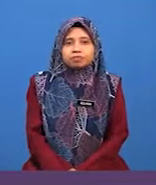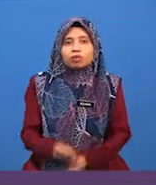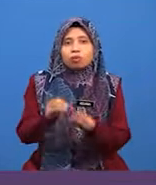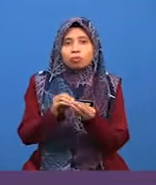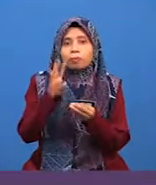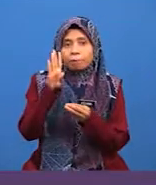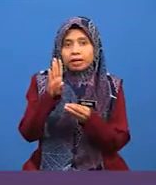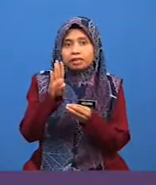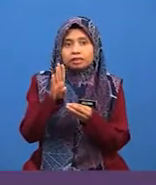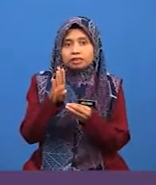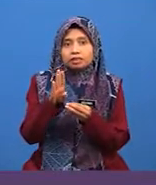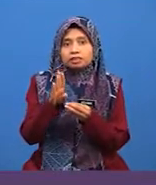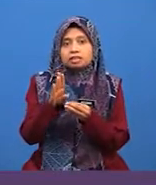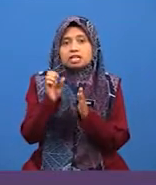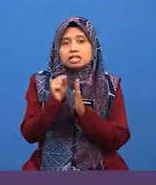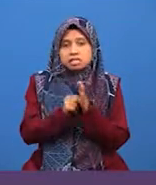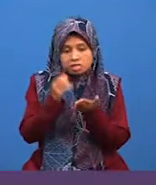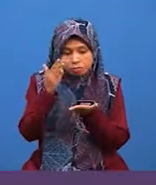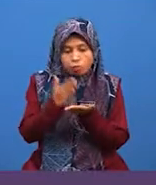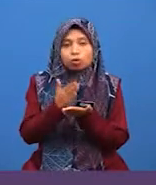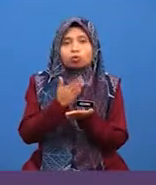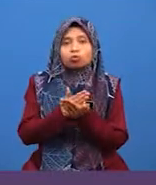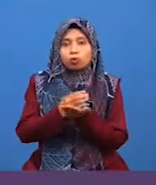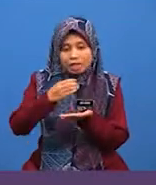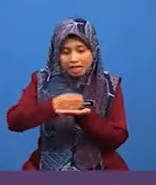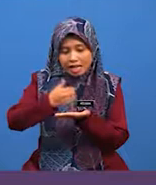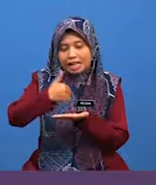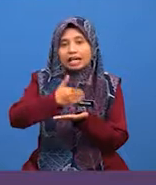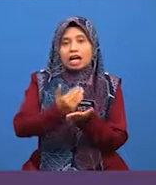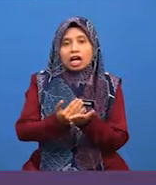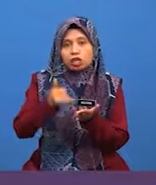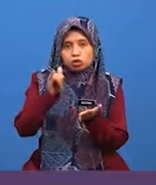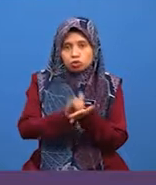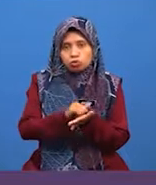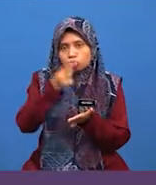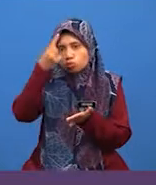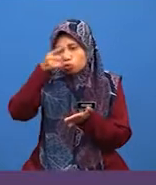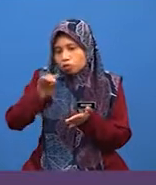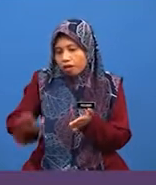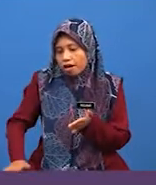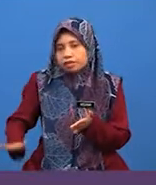Ayat keempat. Sepotong kek itu untuk adiknya.